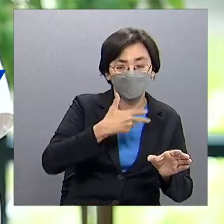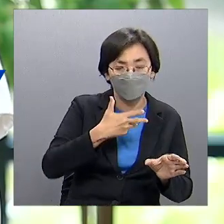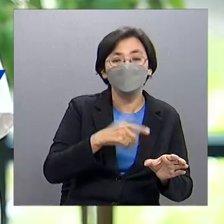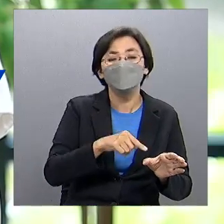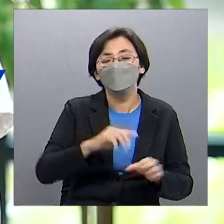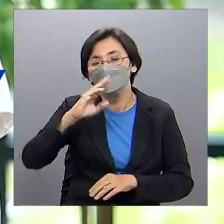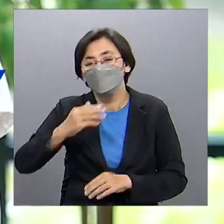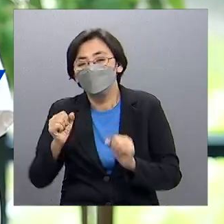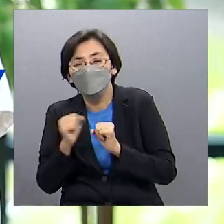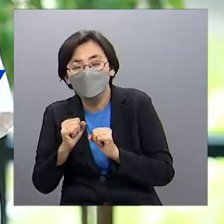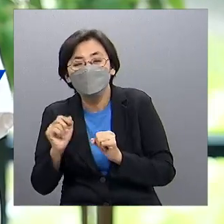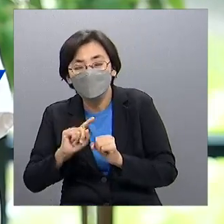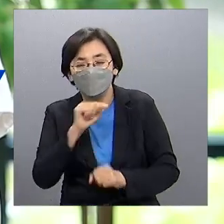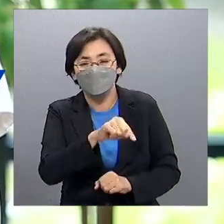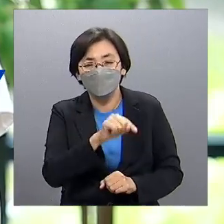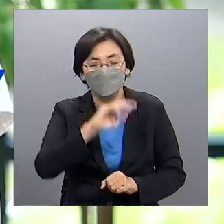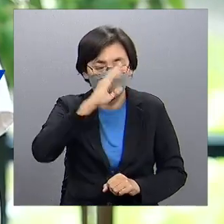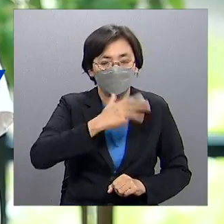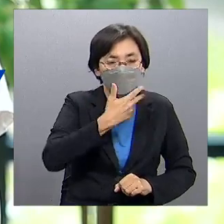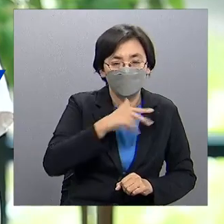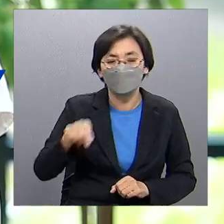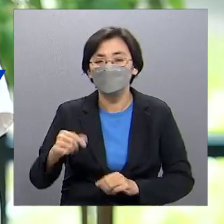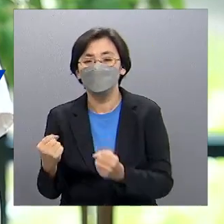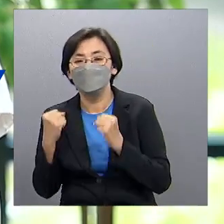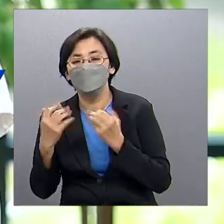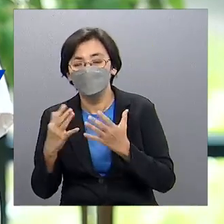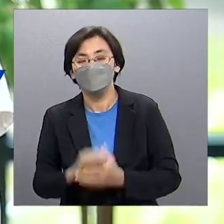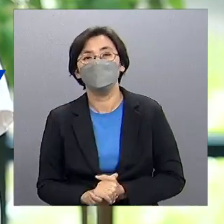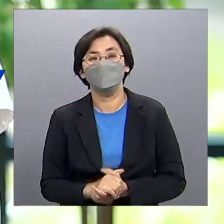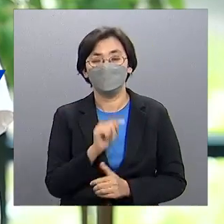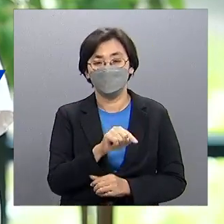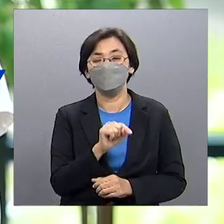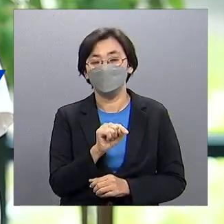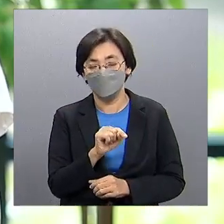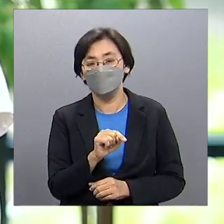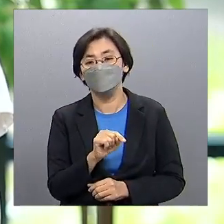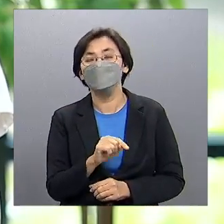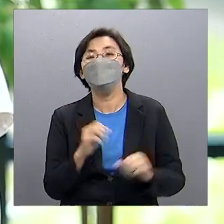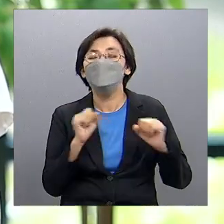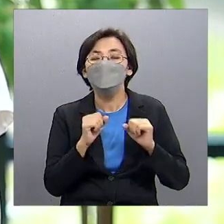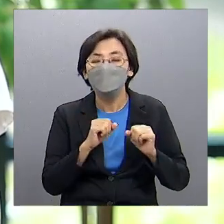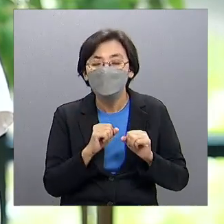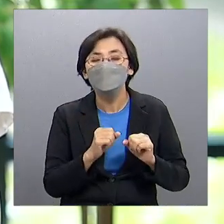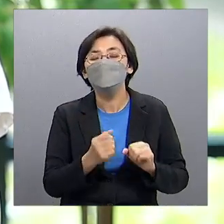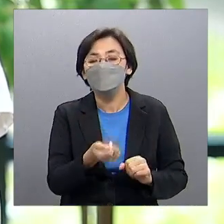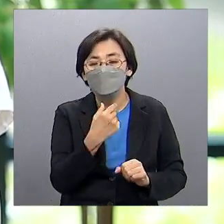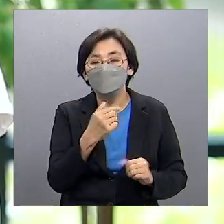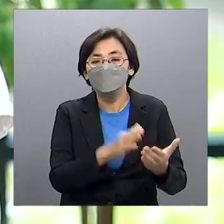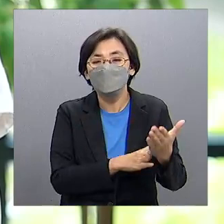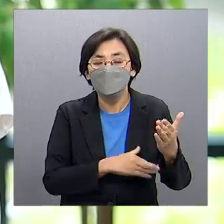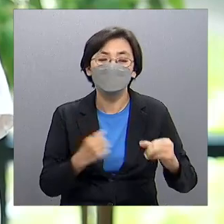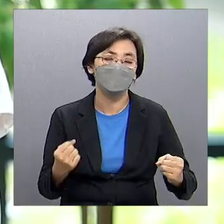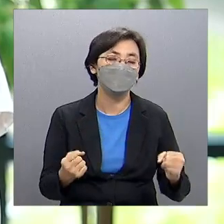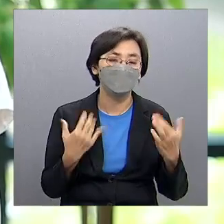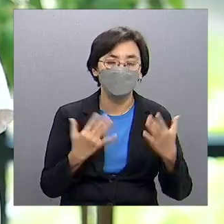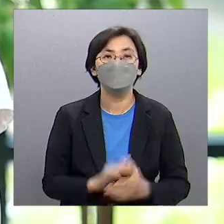ข้โรคเย็นก็คือโรคไม่มีแรงเพราะนั้นยาแก้ไข้จะมีฤทธิ์เย็นถ้าเรากินนานเกินไปเนี่ยจะทำให้ร่างกายเนี่ยอ่อนแรงแล้วก็ความดัน